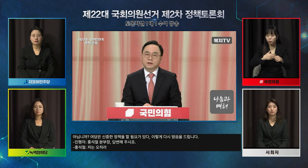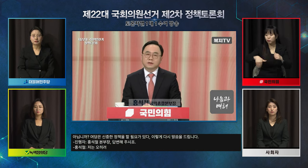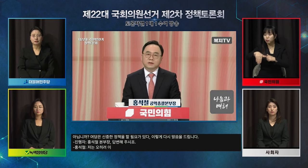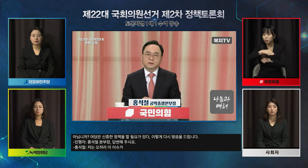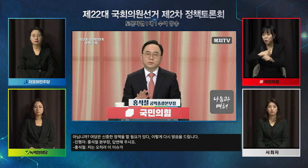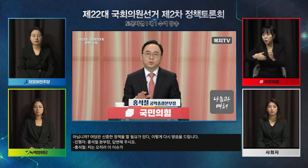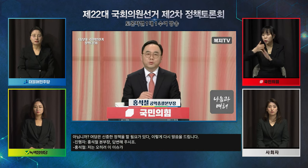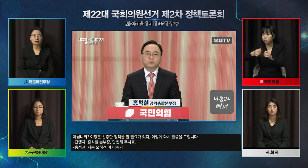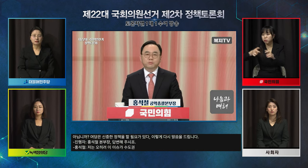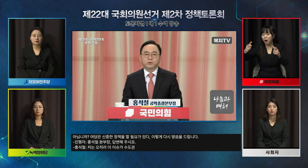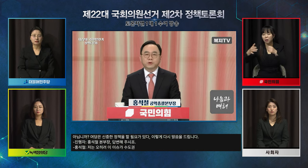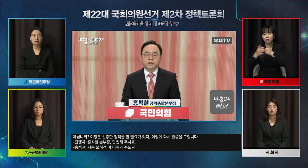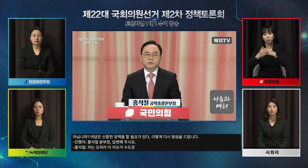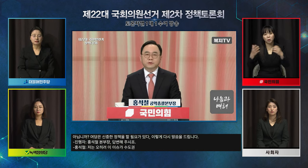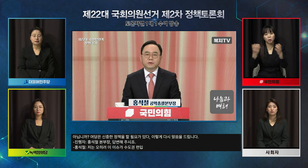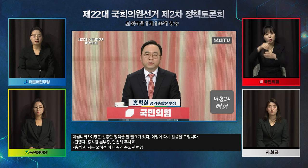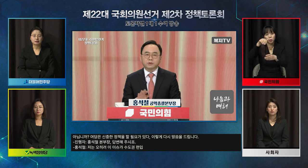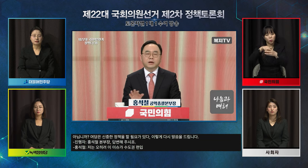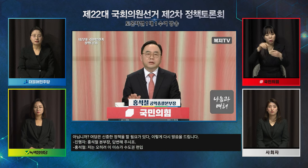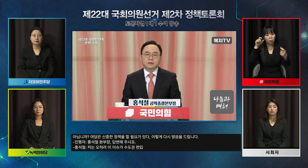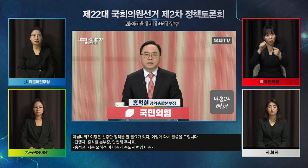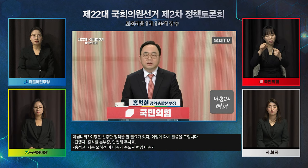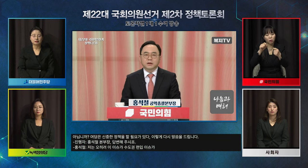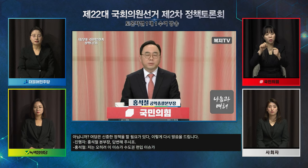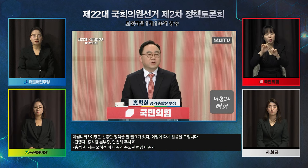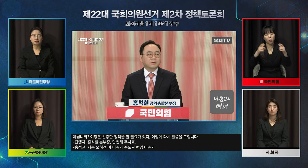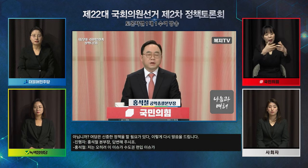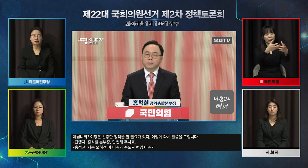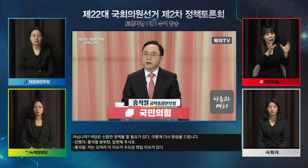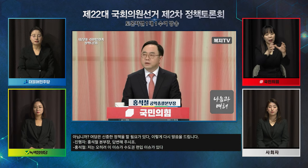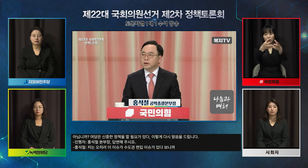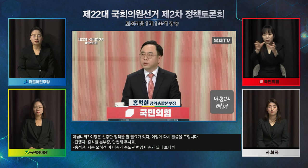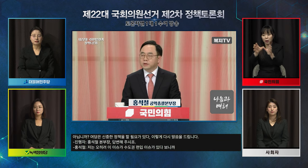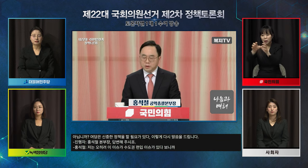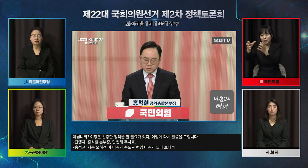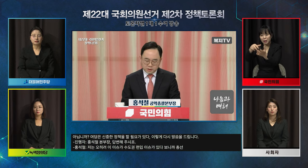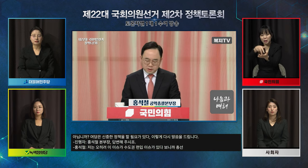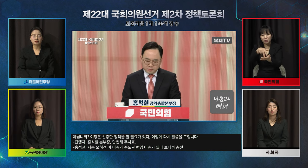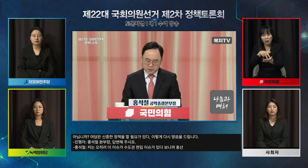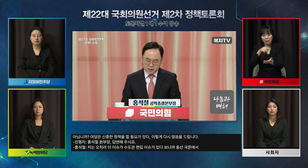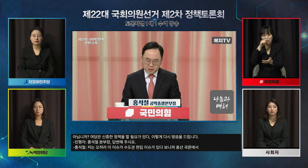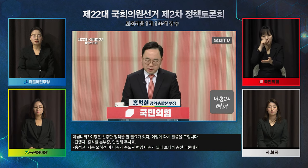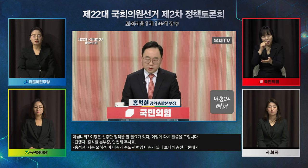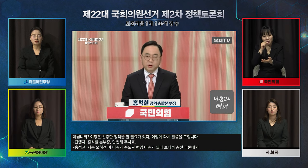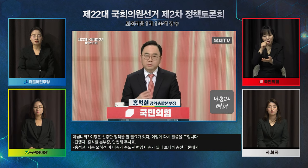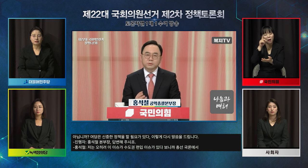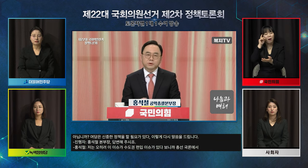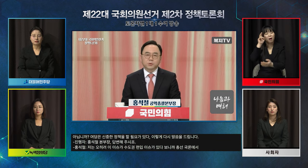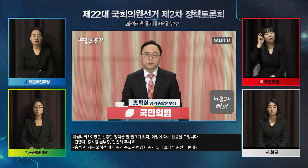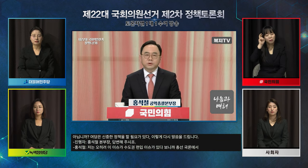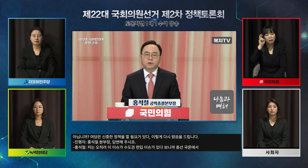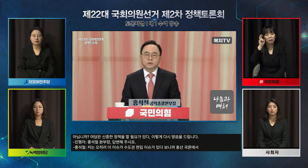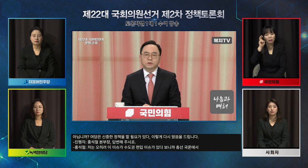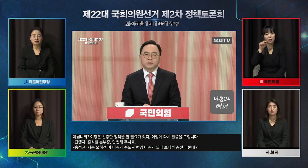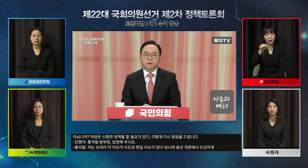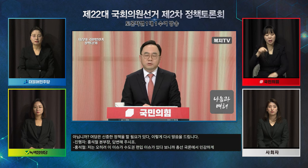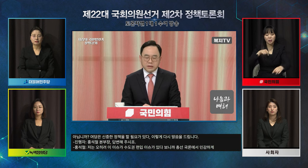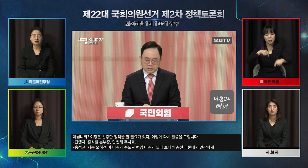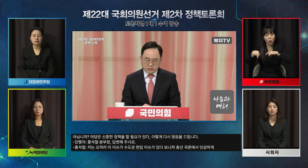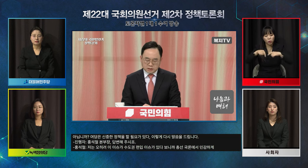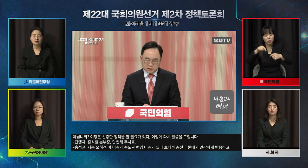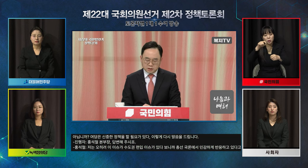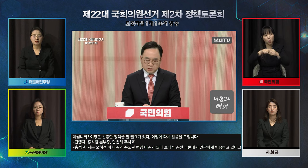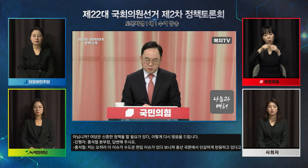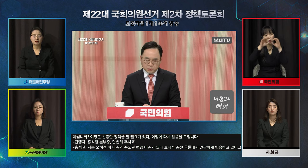보니까 지금 총선 분면에서 여러 당들이 상당히 민감하게 반응을 하고 있다고 생각을 합니다. 그런 부분들이 오히려 정치적인